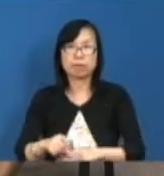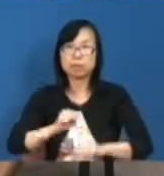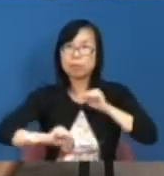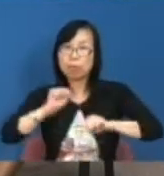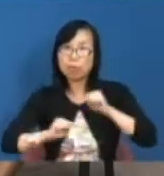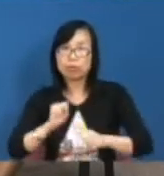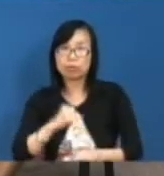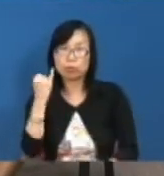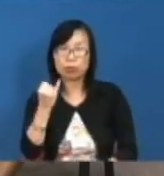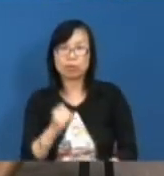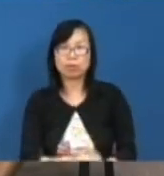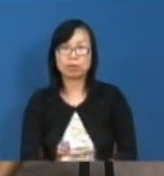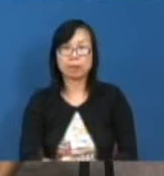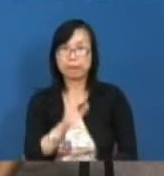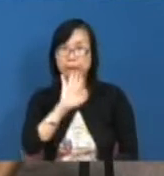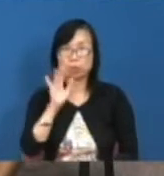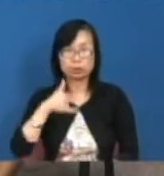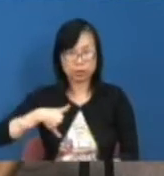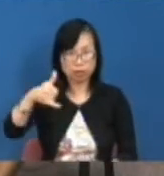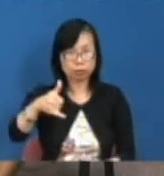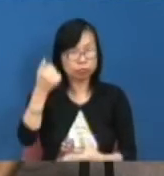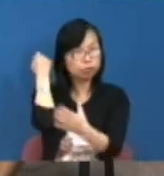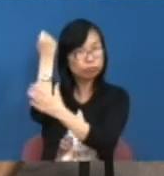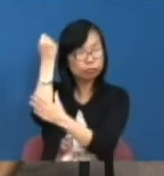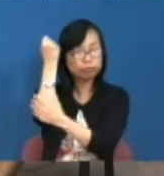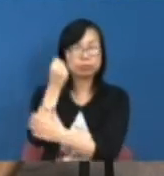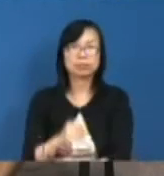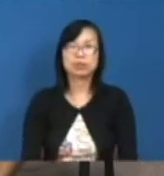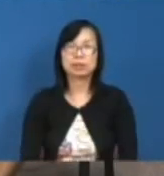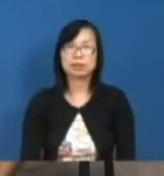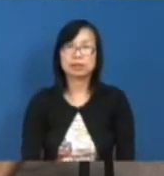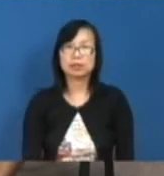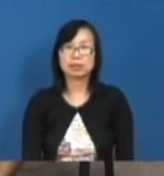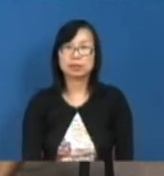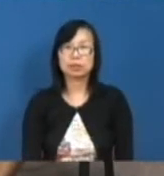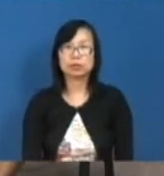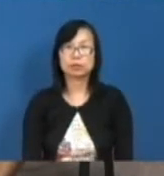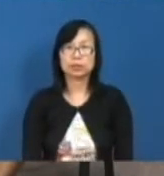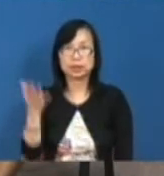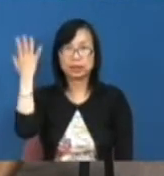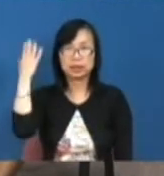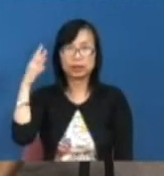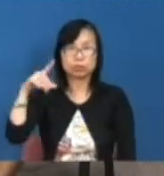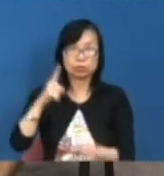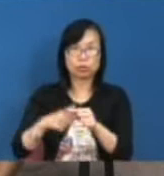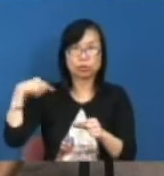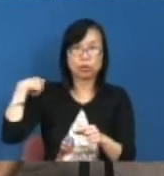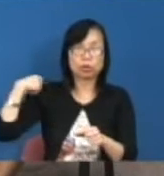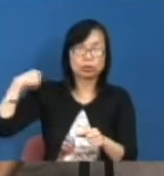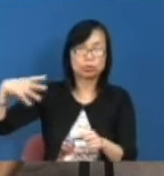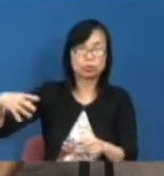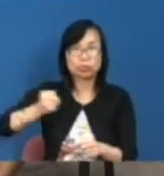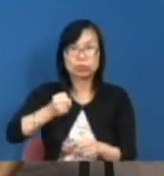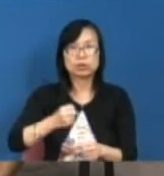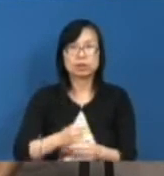聽噶啦，係唔准出街遊行示威嘅。你胡耀邦死咗。你二十萬人喺出邊，咪二十萬人去